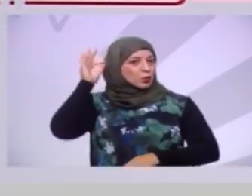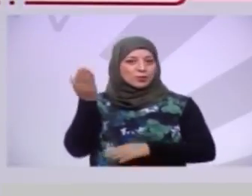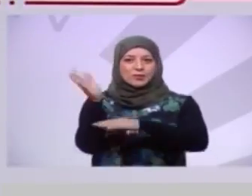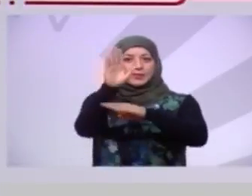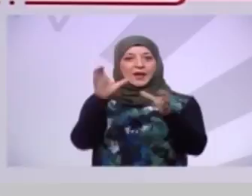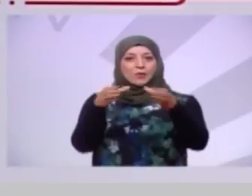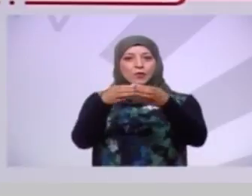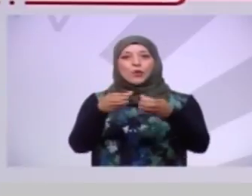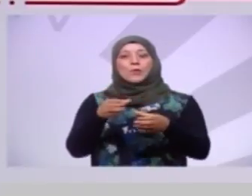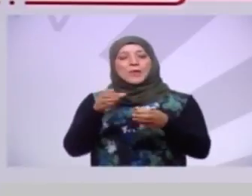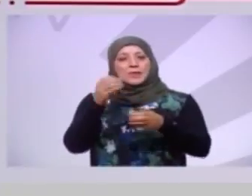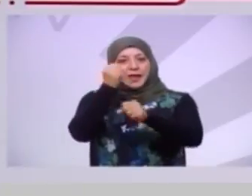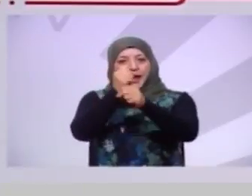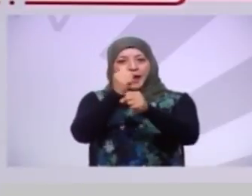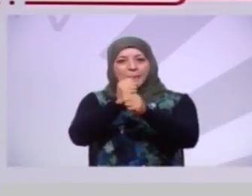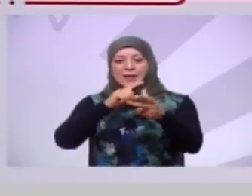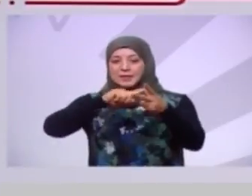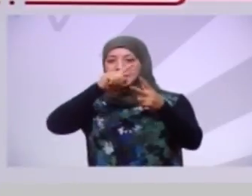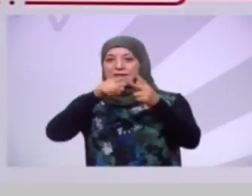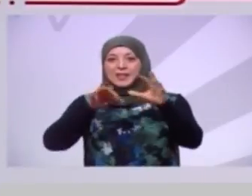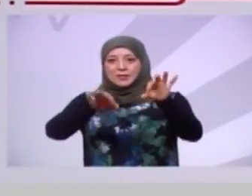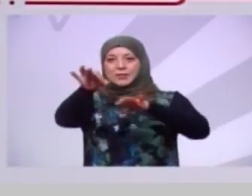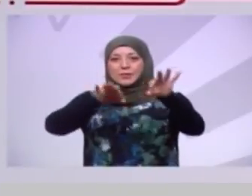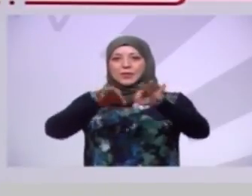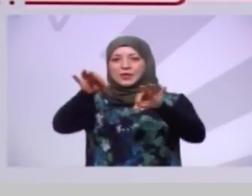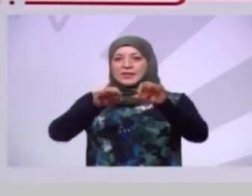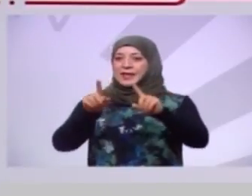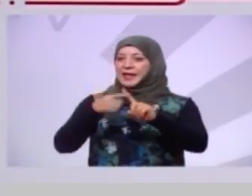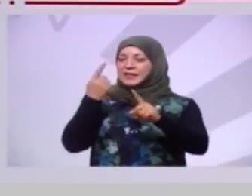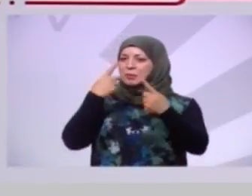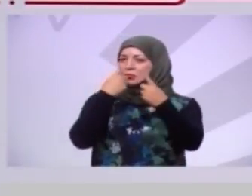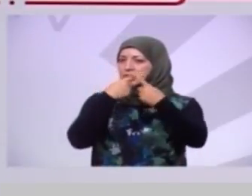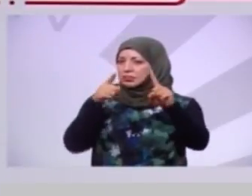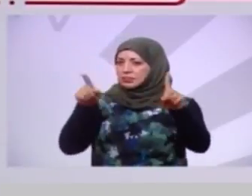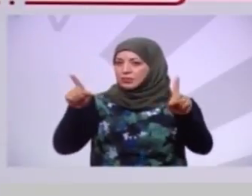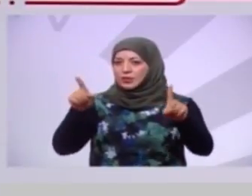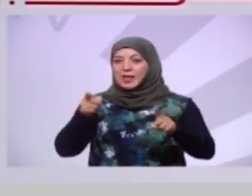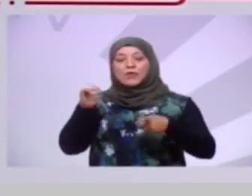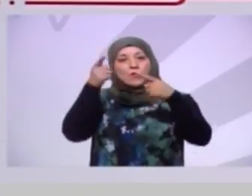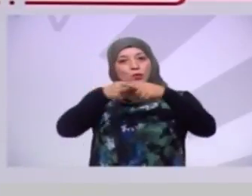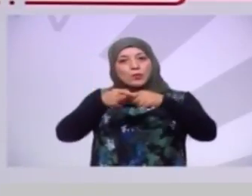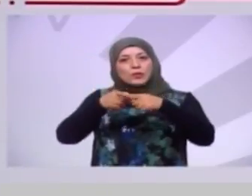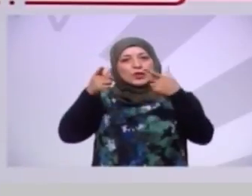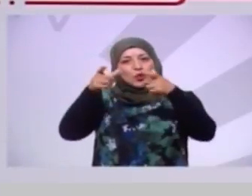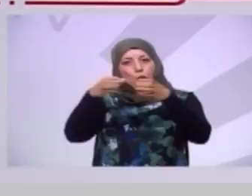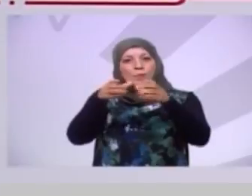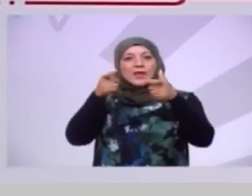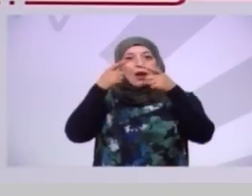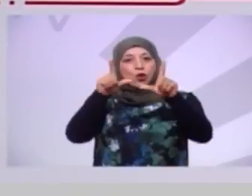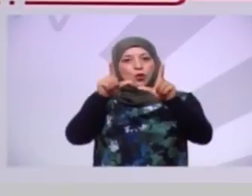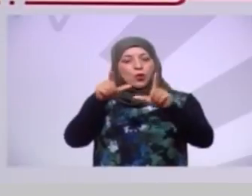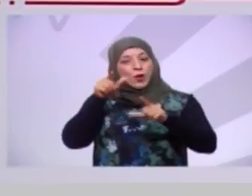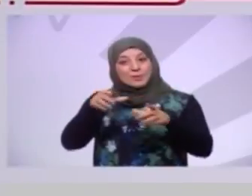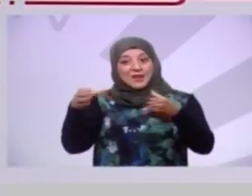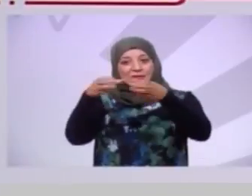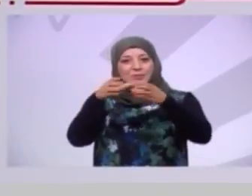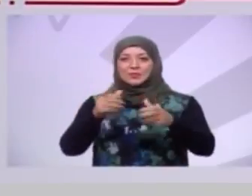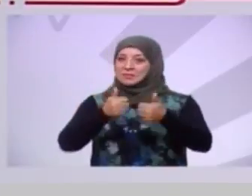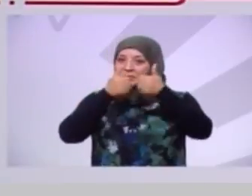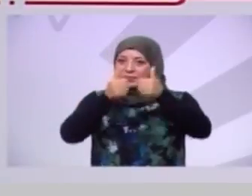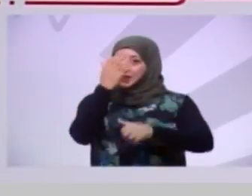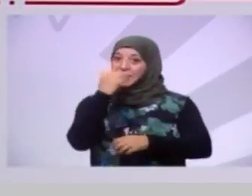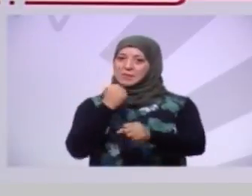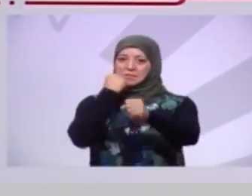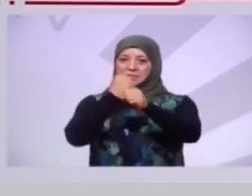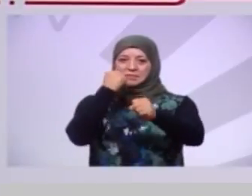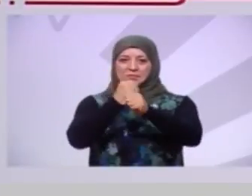فريق عمل تتكون من ثلاثه مهندسين فى قصات مختلفه وخريطه لغات حيه فريق يجمع بين الكفاءه والطموح